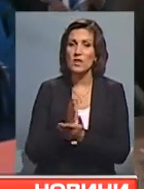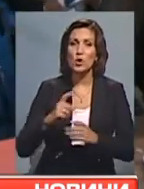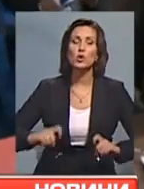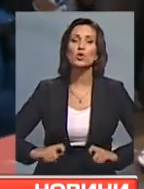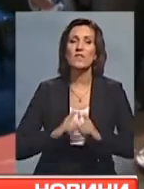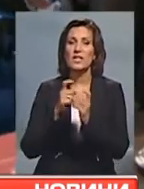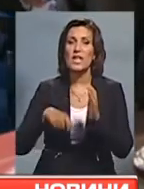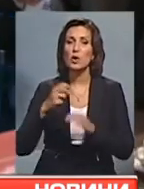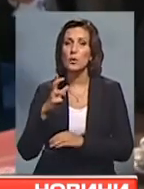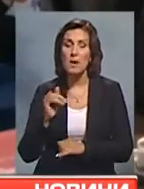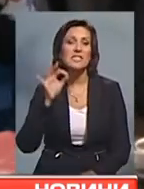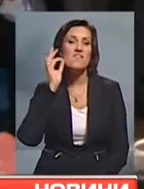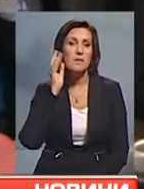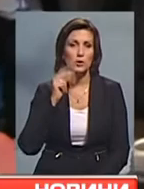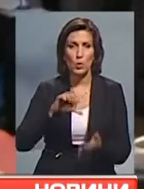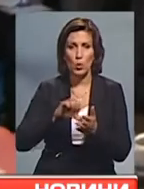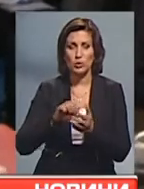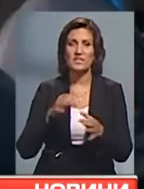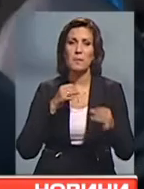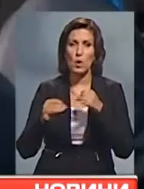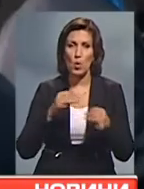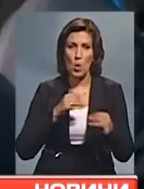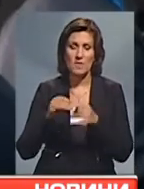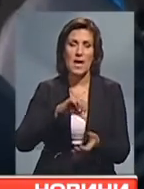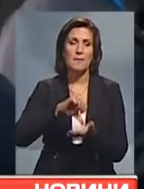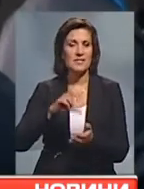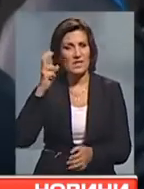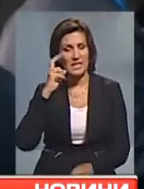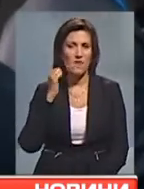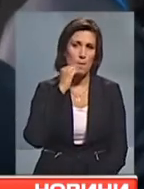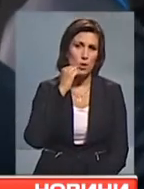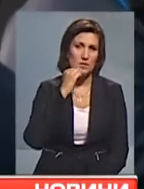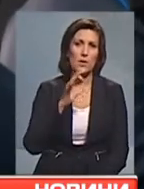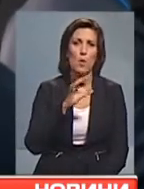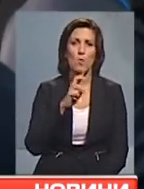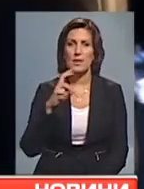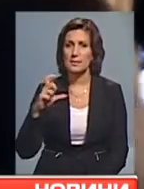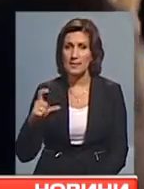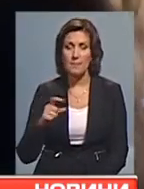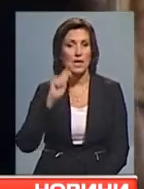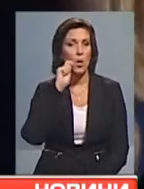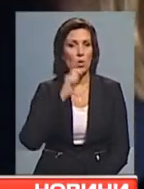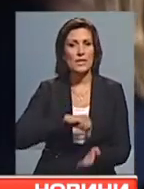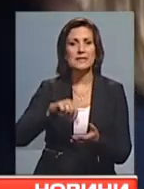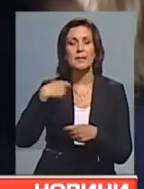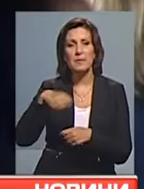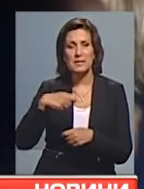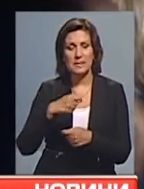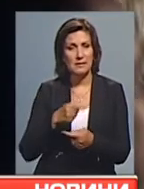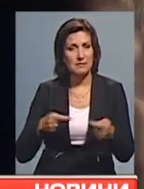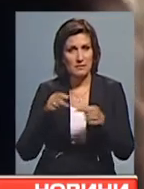з конфлікту на Донбасі в Мінську участь у переговорах візьмуть представники Києва Москви та ОБСЄ Український президент